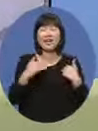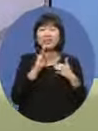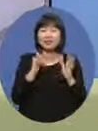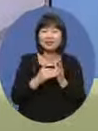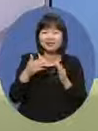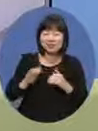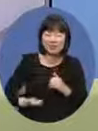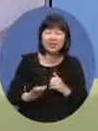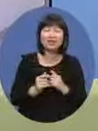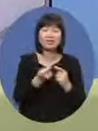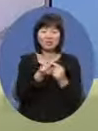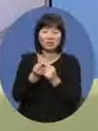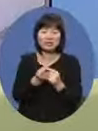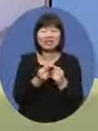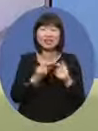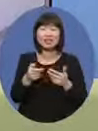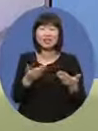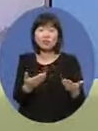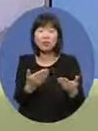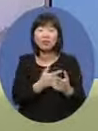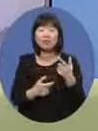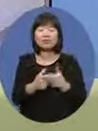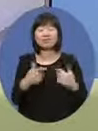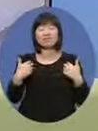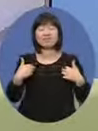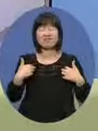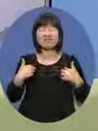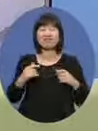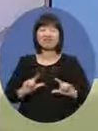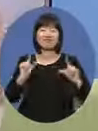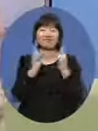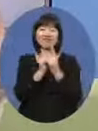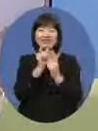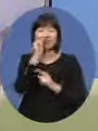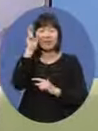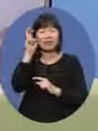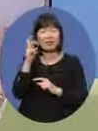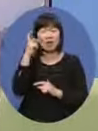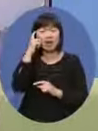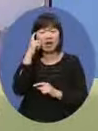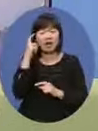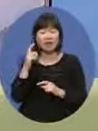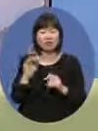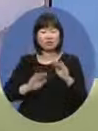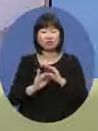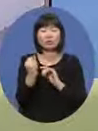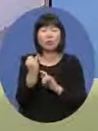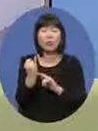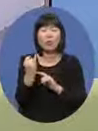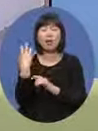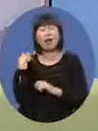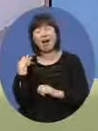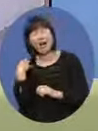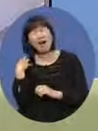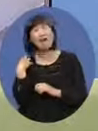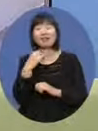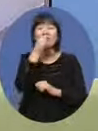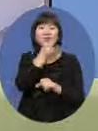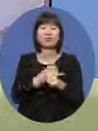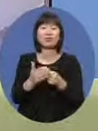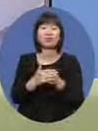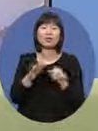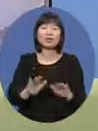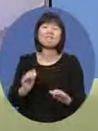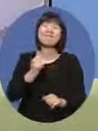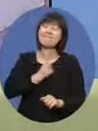서로 조금만 이해하면 네. 훨씬 더 즐거운 명절을 보낼 텐데 왜 이렇게 주부들 어깨에만 짐을 지어놓는지 네. 저는 그거 오늘